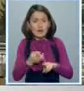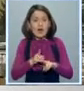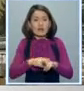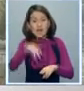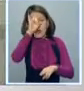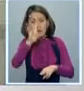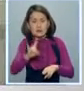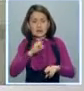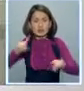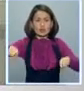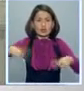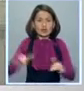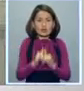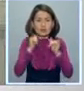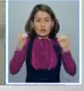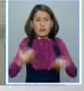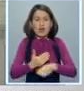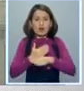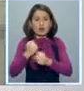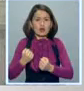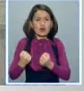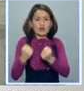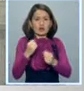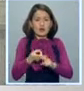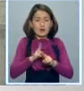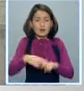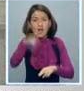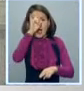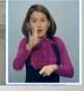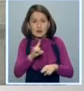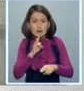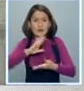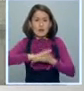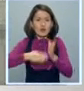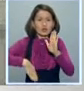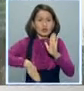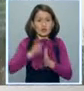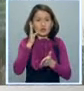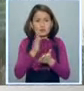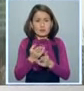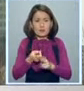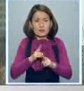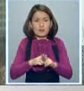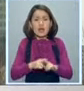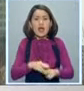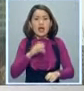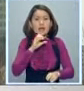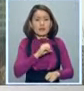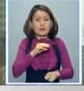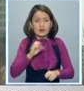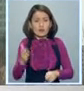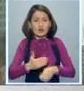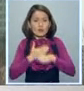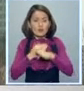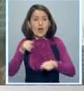Нұрсұлтан Назарбаев елдің еңсесін тіктеуге барын салды. Сол кездегі елдің жағдайына қанық куәгер азаматтардың бірі